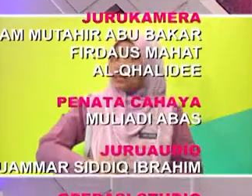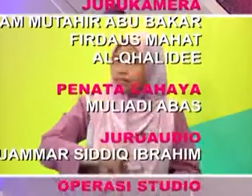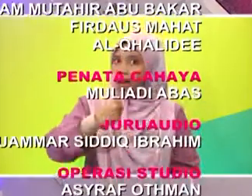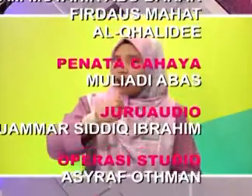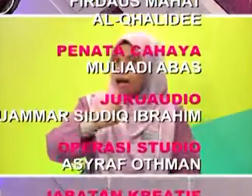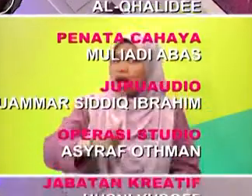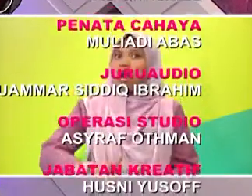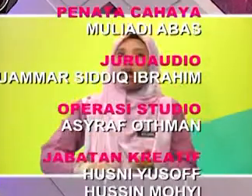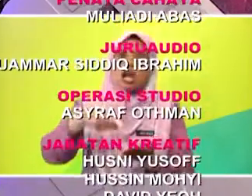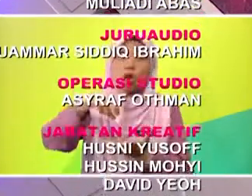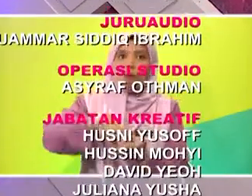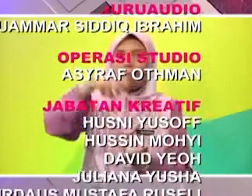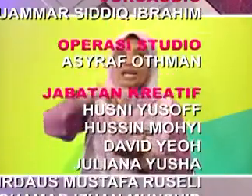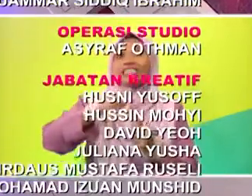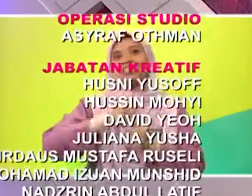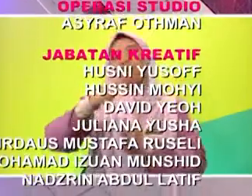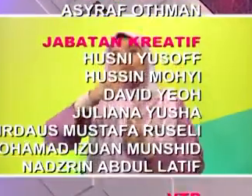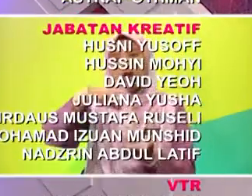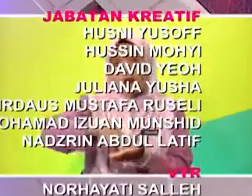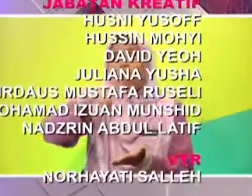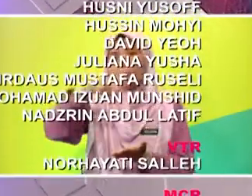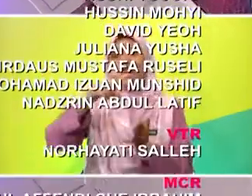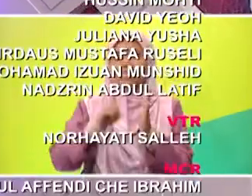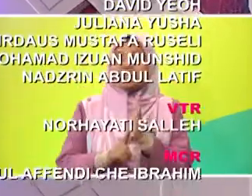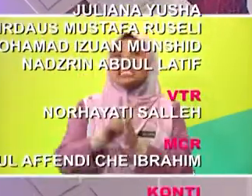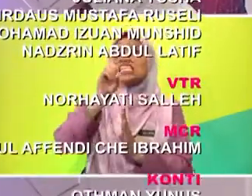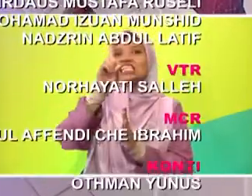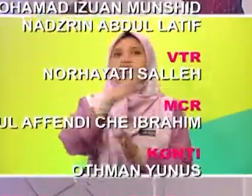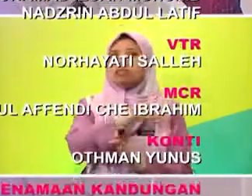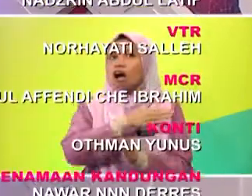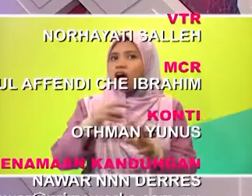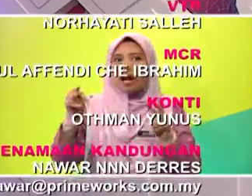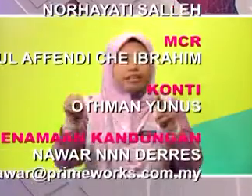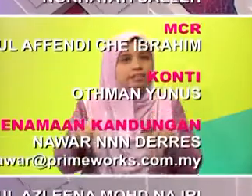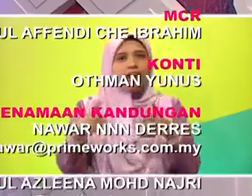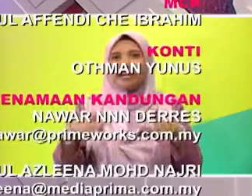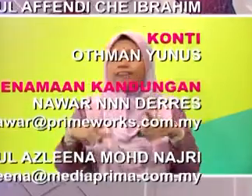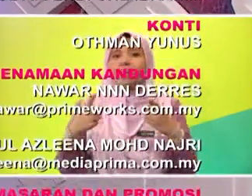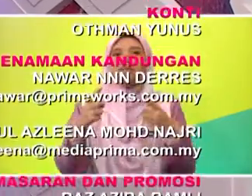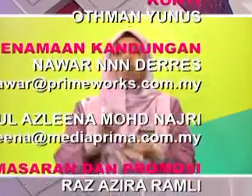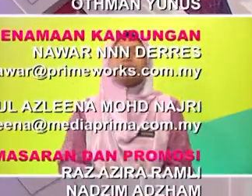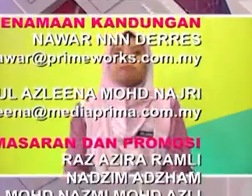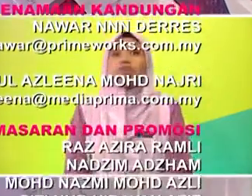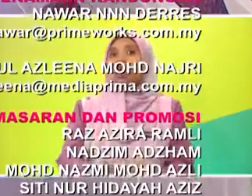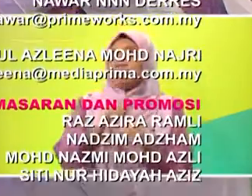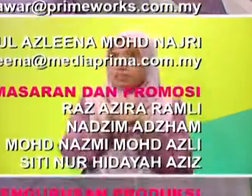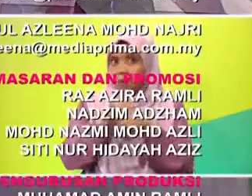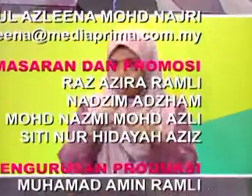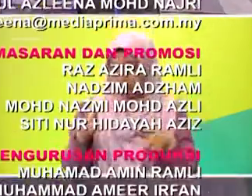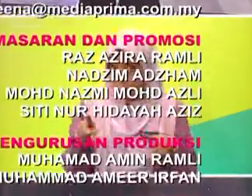acara lompat jauh lompat tinggi dan pelbagai acara lagi tapi